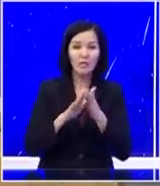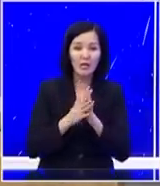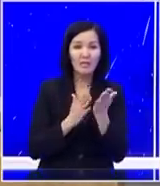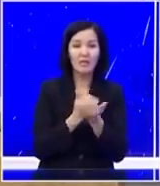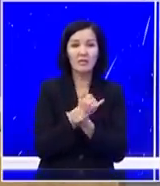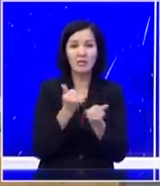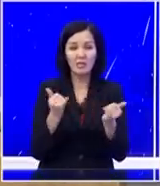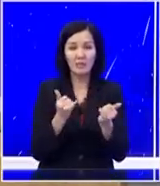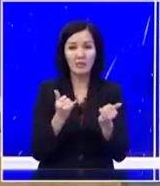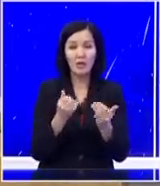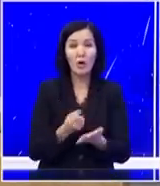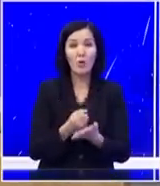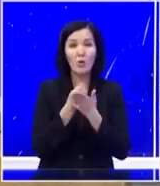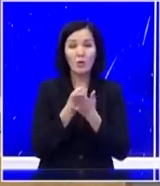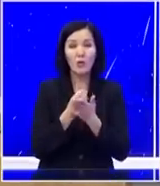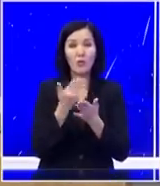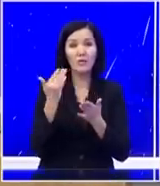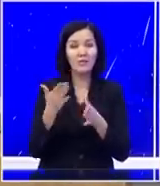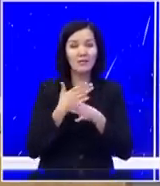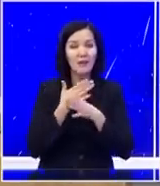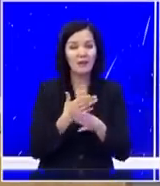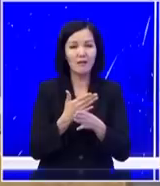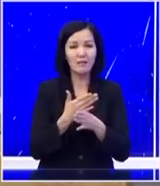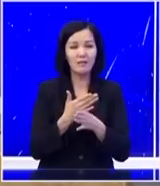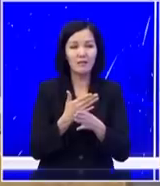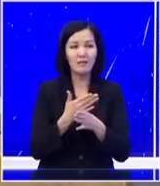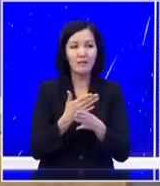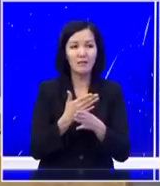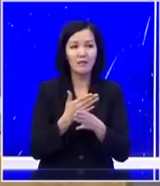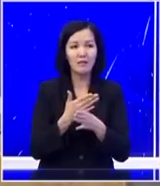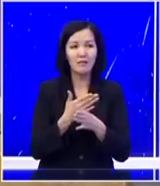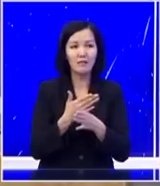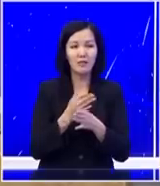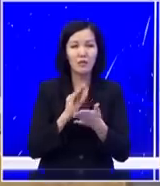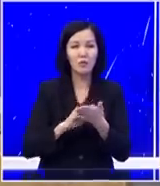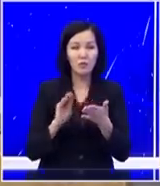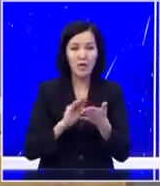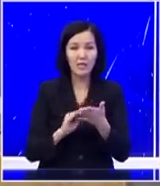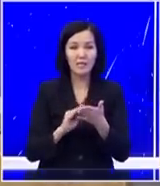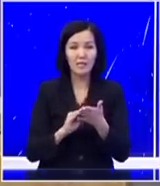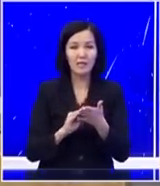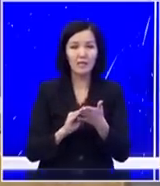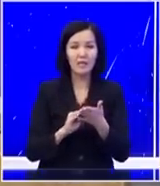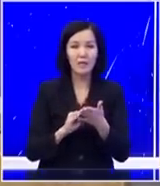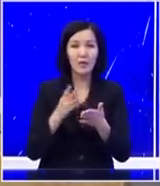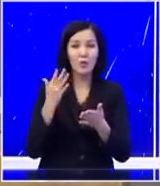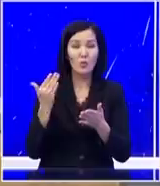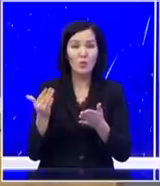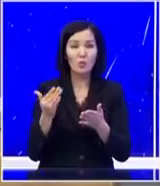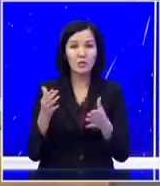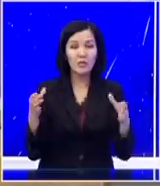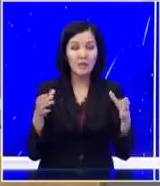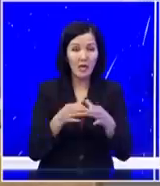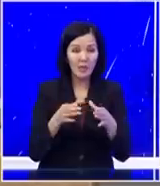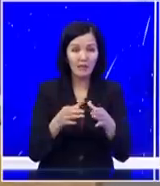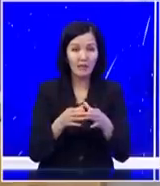дәл осындай қолдау болмаса, онда біз журналистер ешнәрсе істей алмайтын едік. Сондықтан өзіңіздің